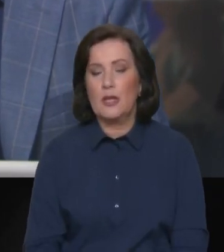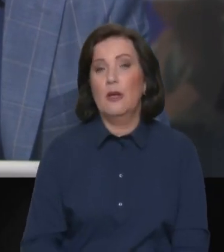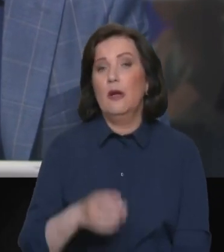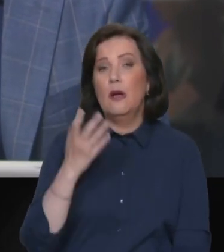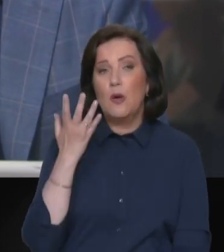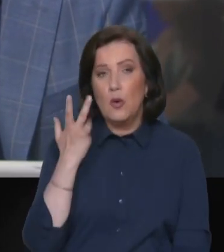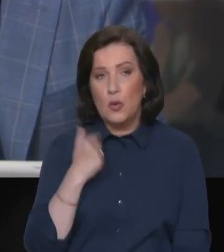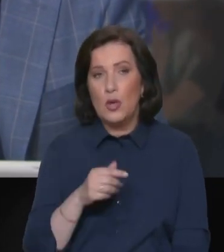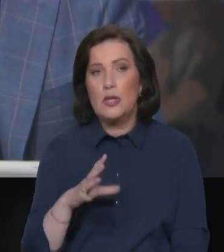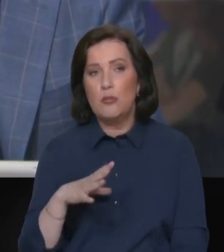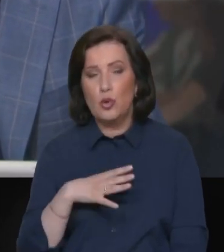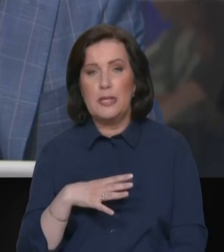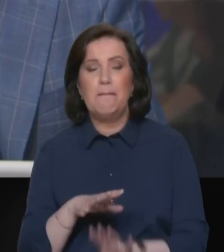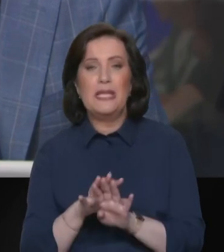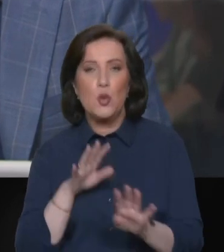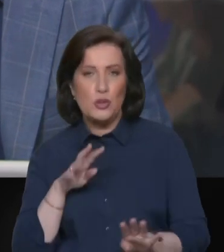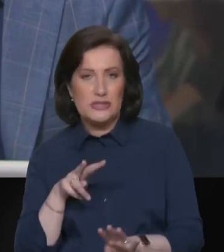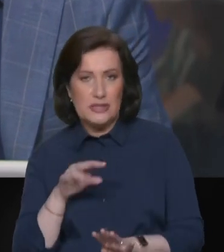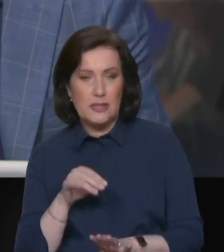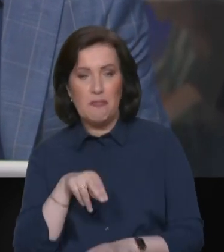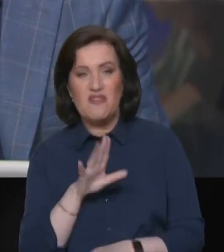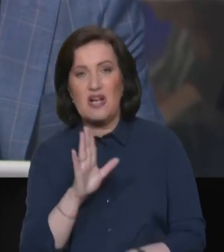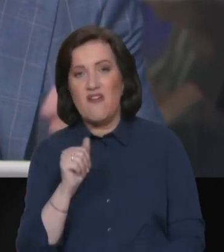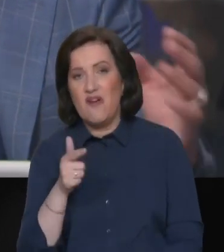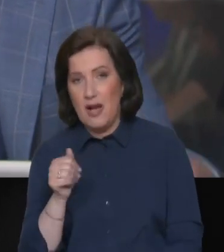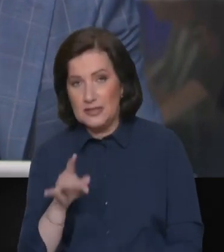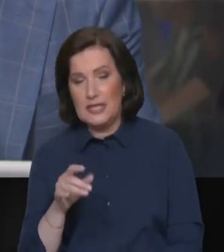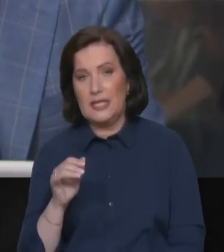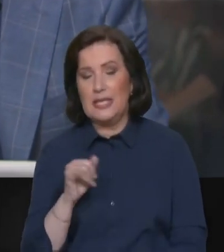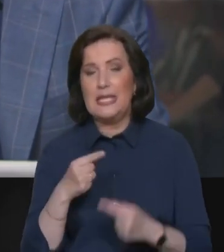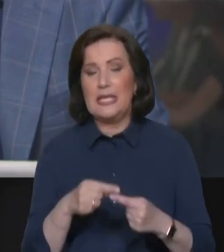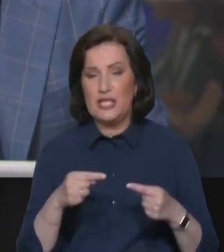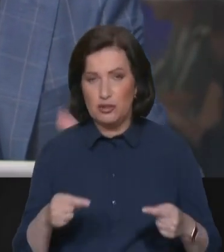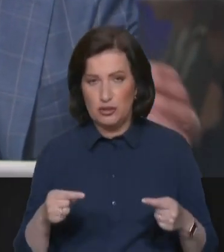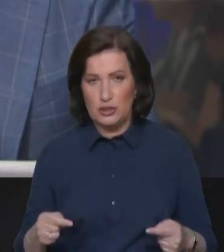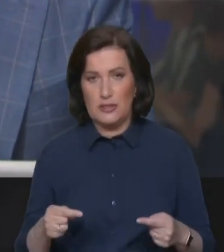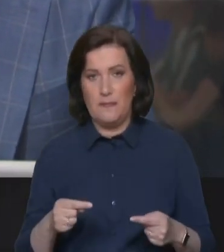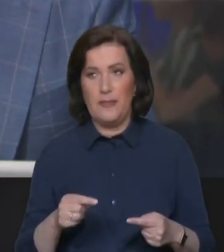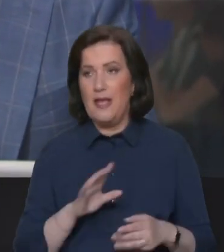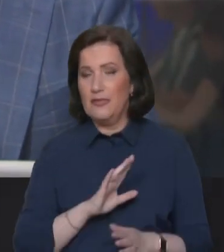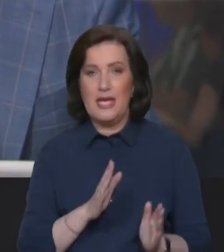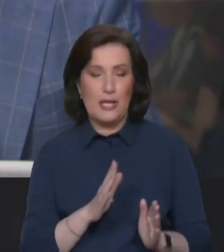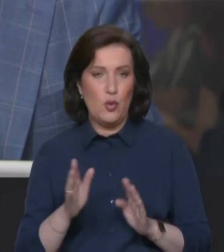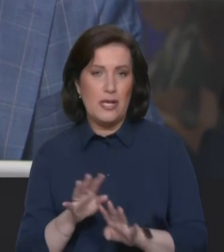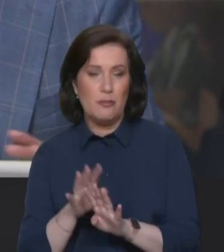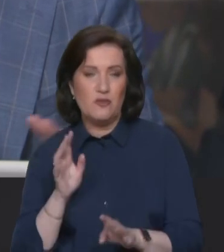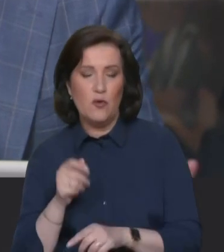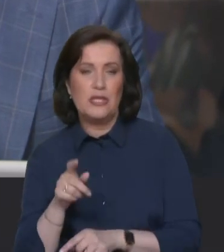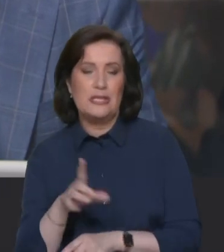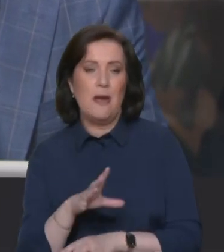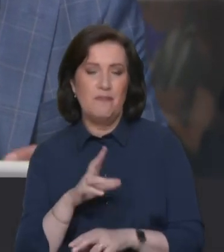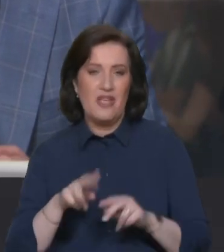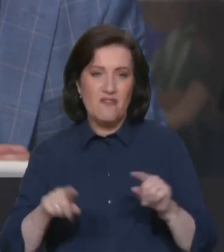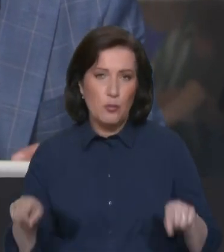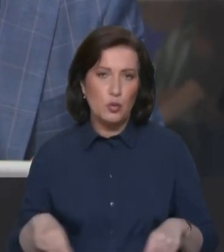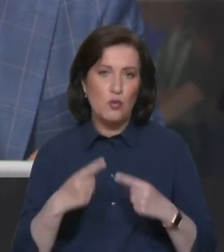Коли були підрозділи ПВК «Вагнер» та інших, скажімо, нерегулярні підрозділи, вони там